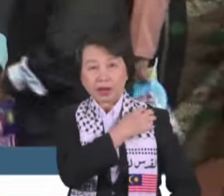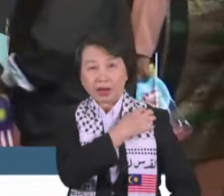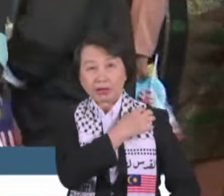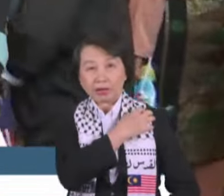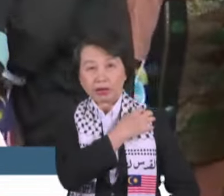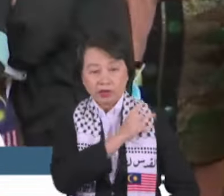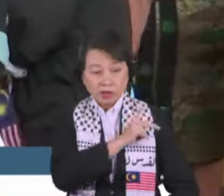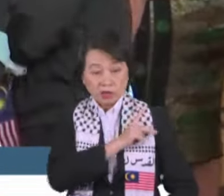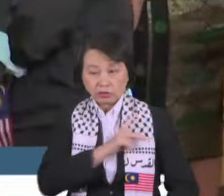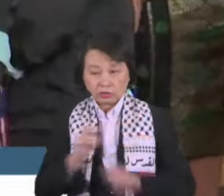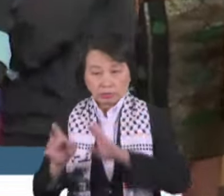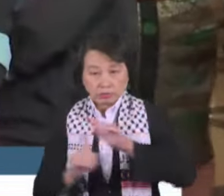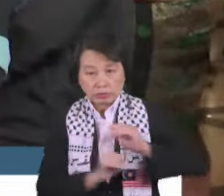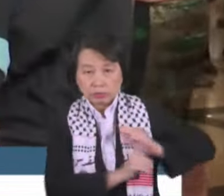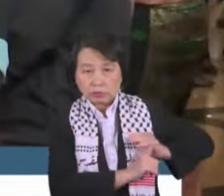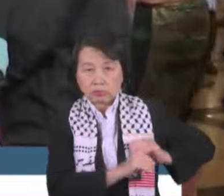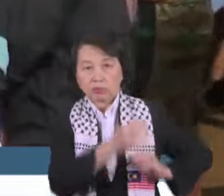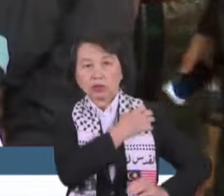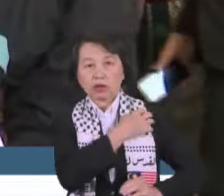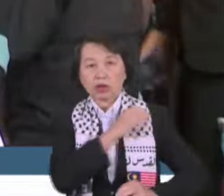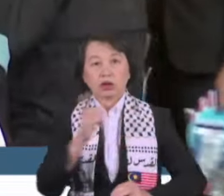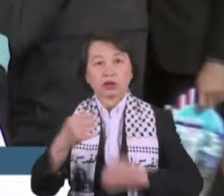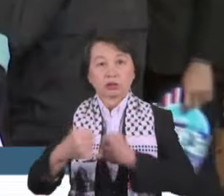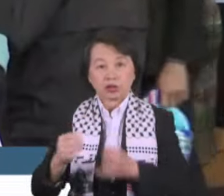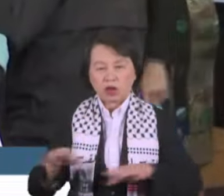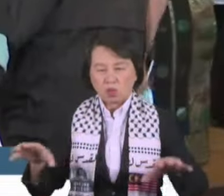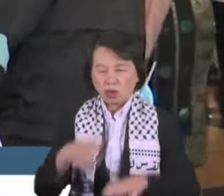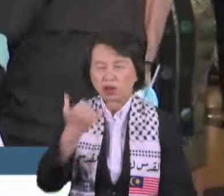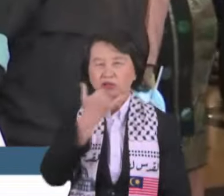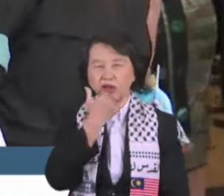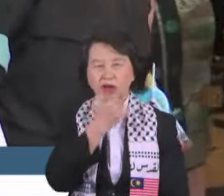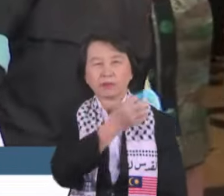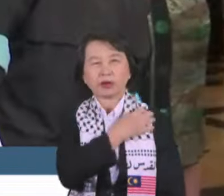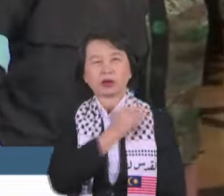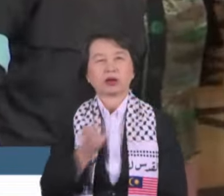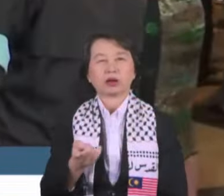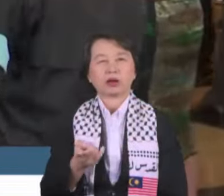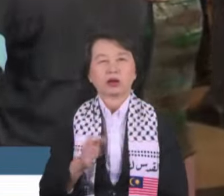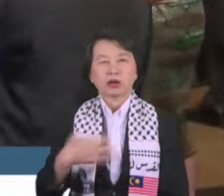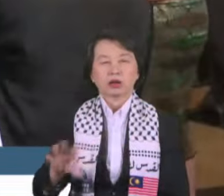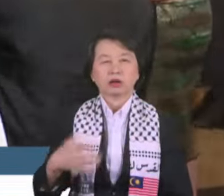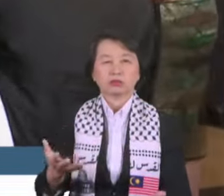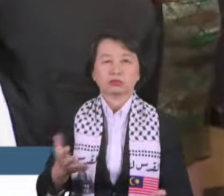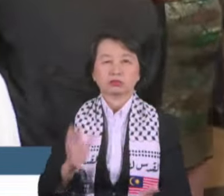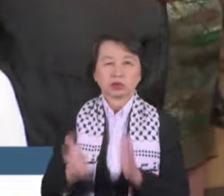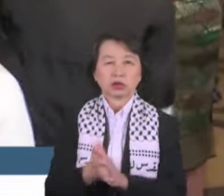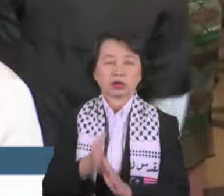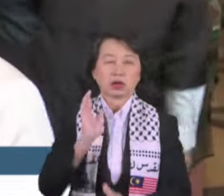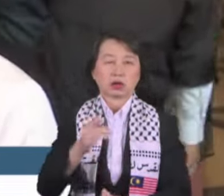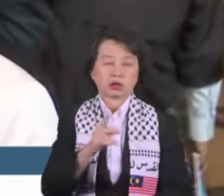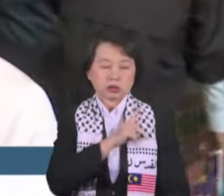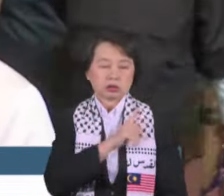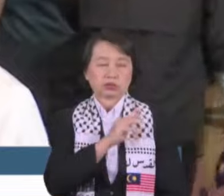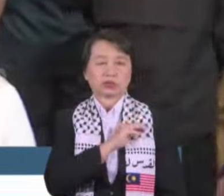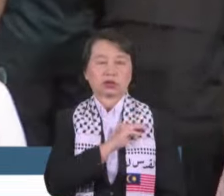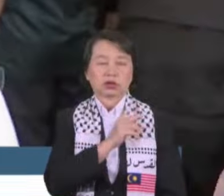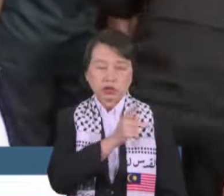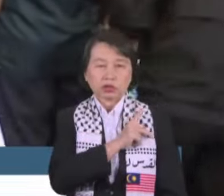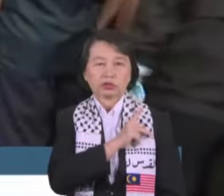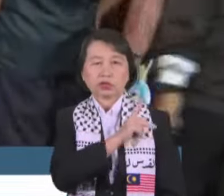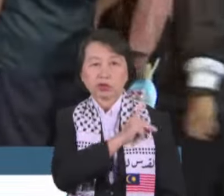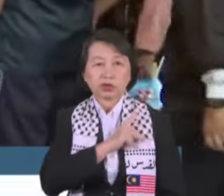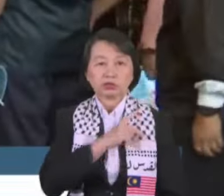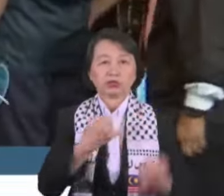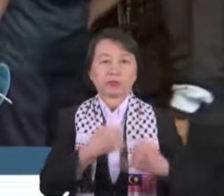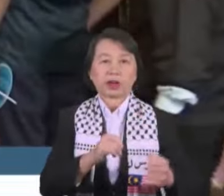pegawai ataupun anggota dalam jabatan yang melakukan kesalahan yang tidak berintegriti, maka kesannya juga kepada ketua jabatan itu.